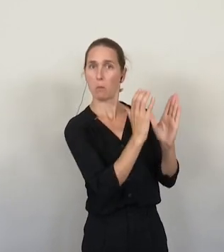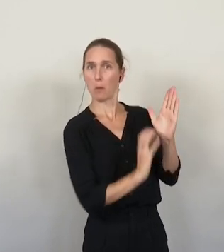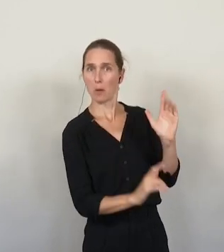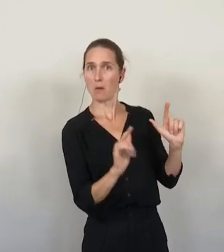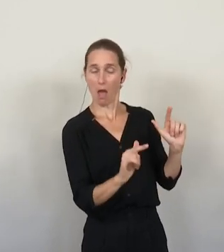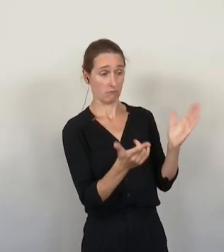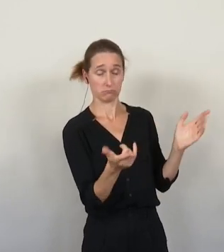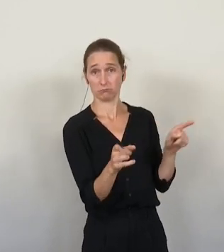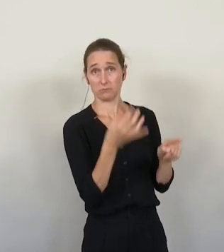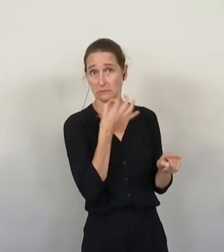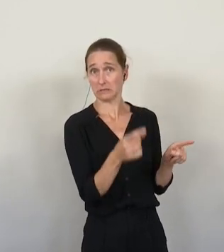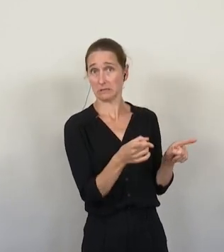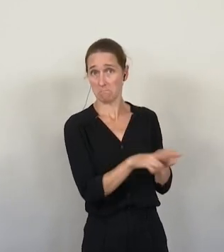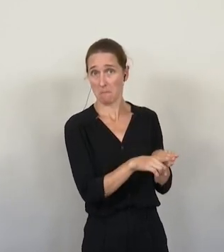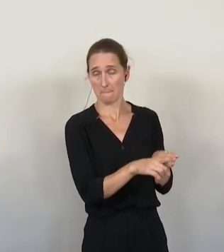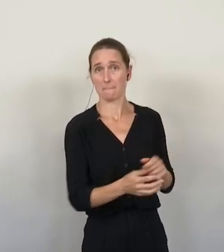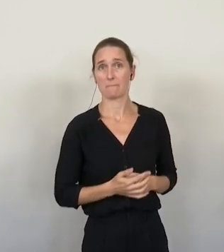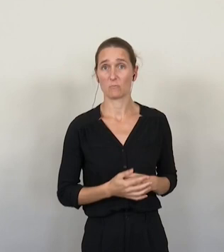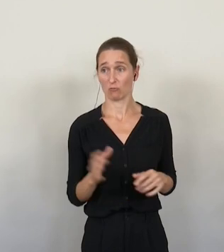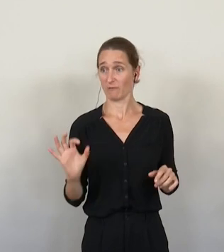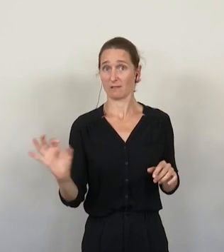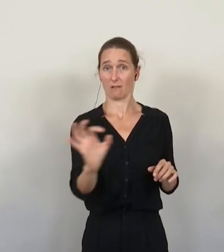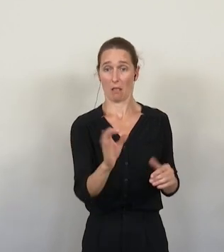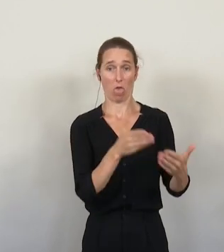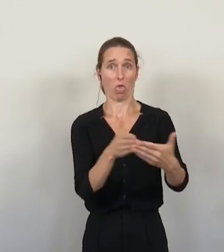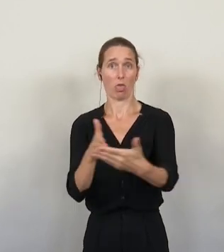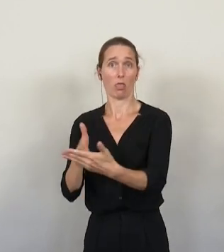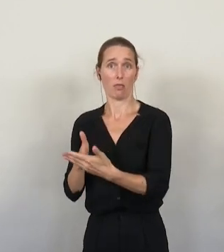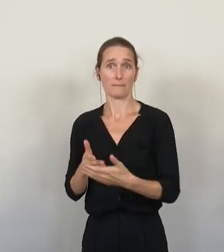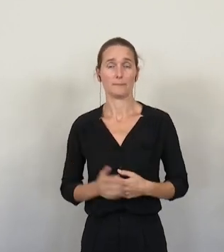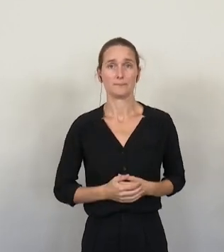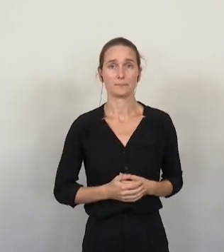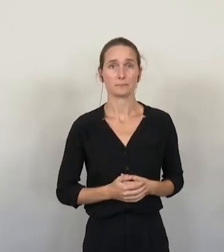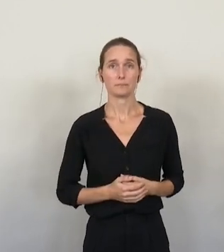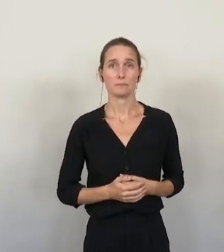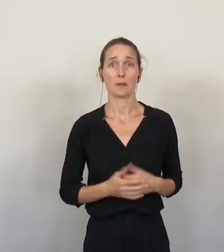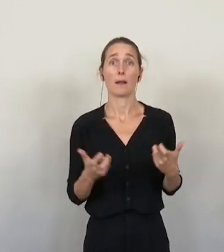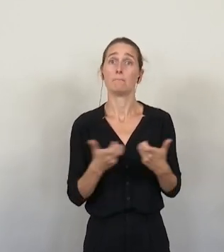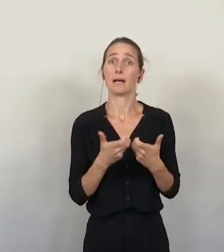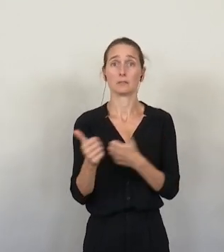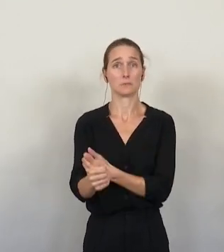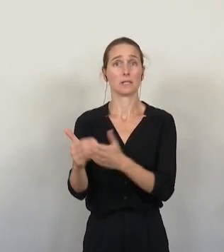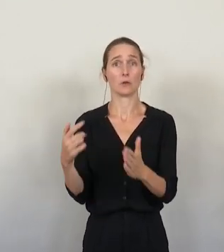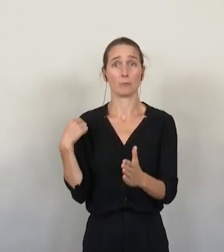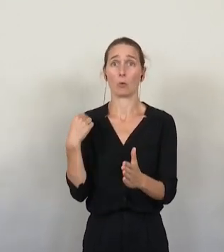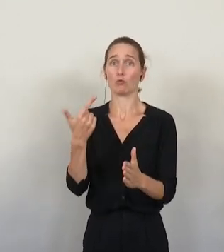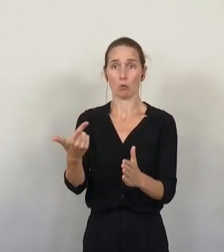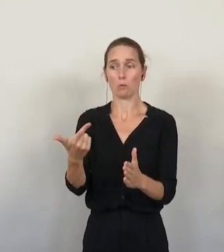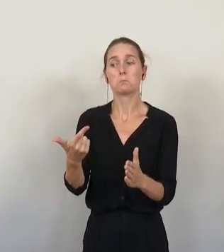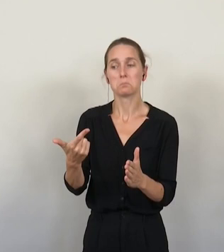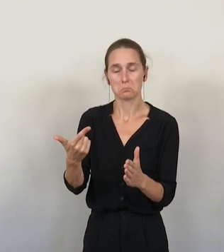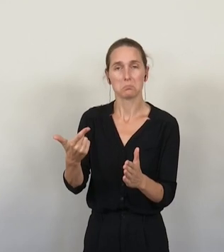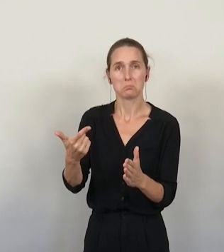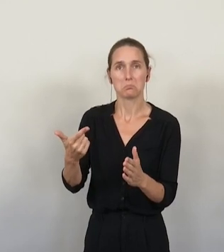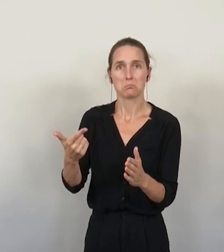ainsi de nombreuses toilettes sont inaccessibles dans le secteur 2 par exemple on dénombre